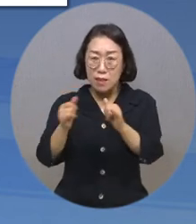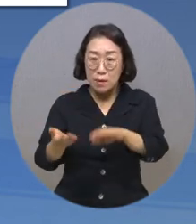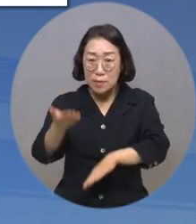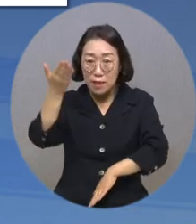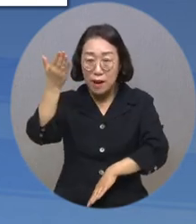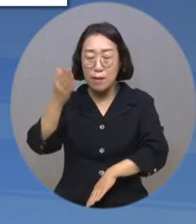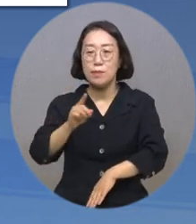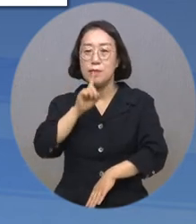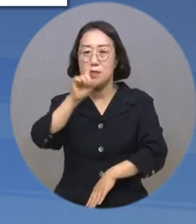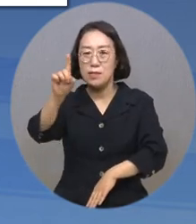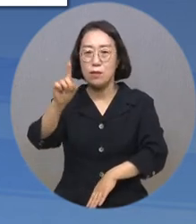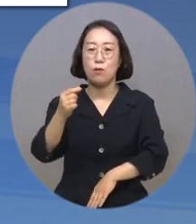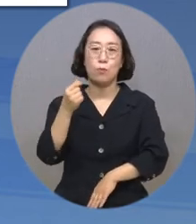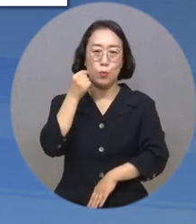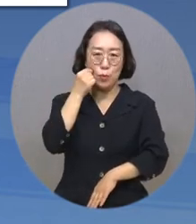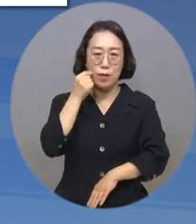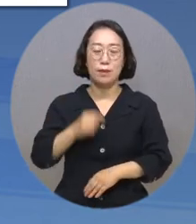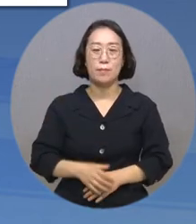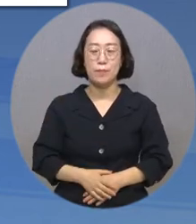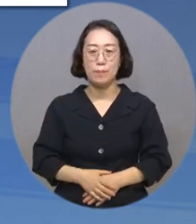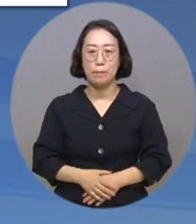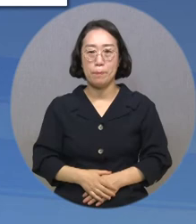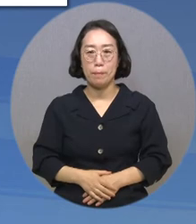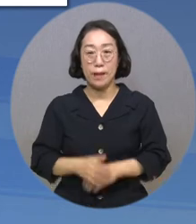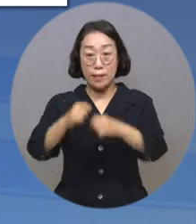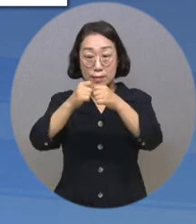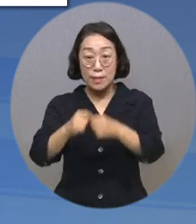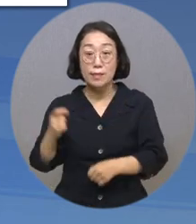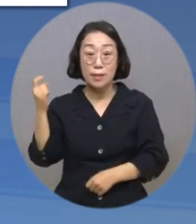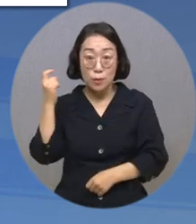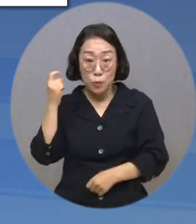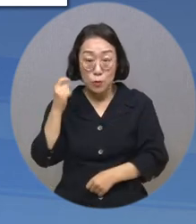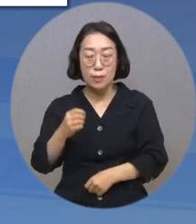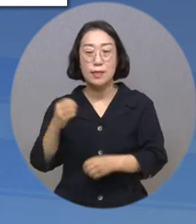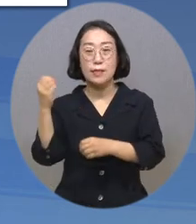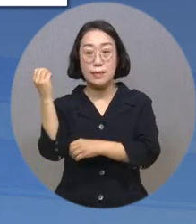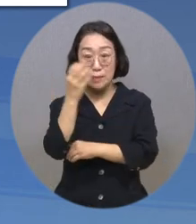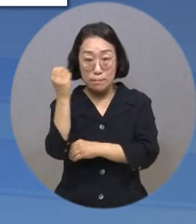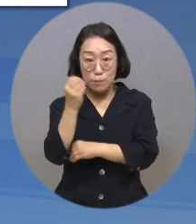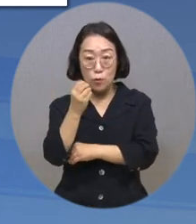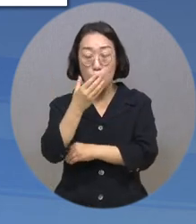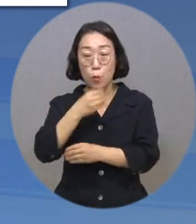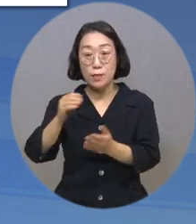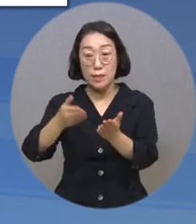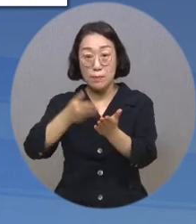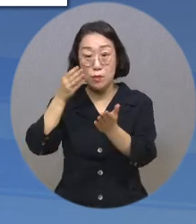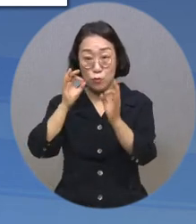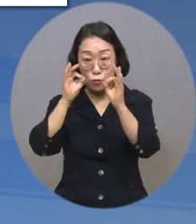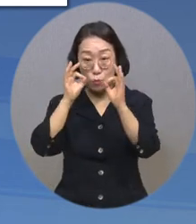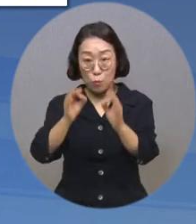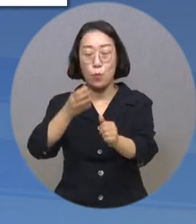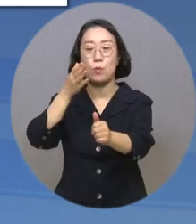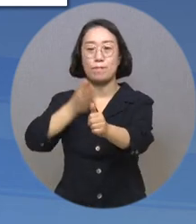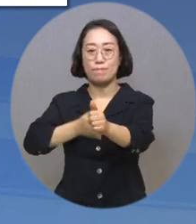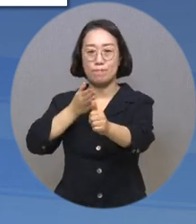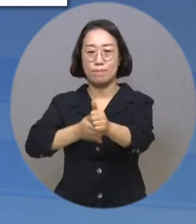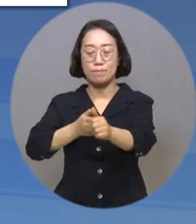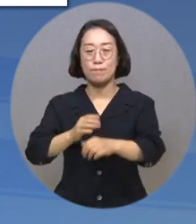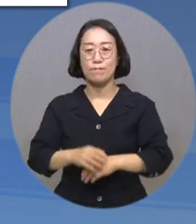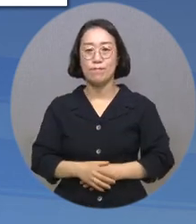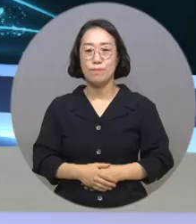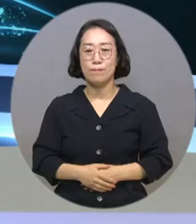없습니다. 이 밖에 자세한 사항은 웰피어뉴스 홈페이지와 장애인신문, 복지TV 뉴스를 통해 확인할 수 있습니다.